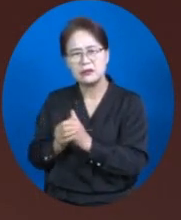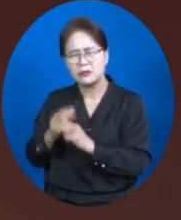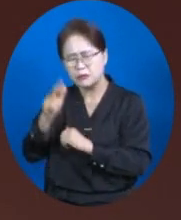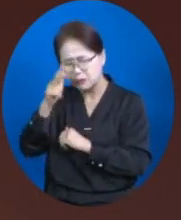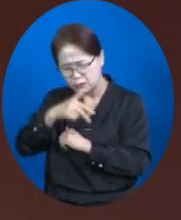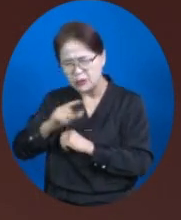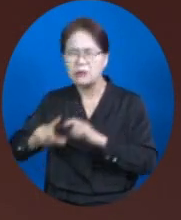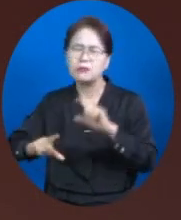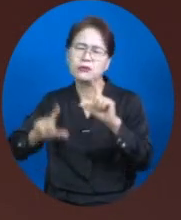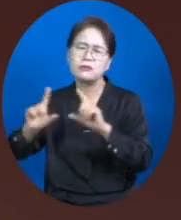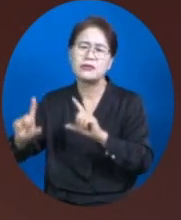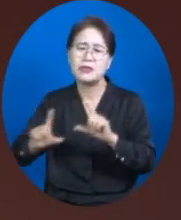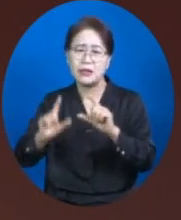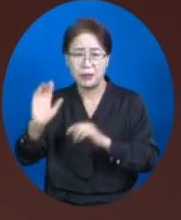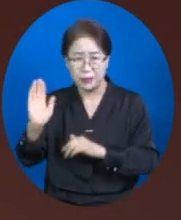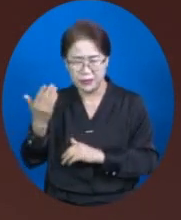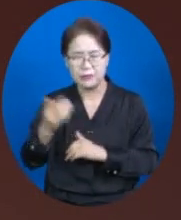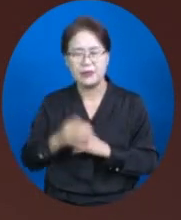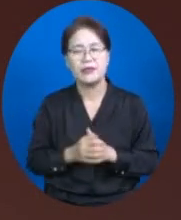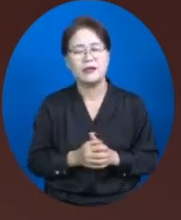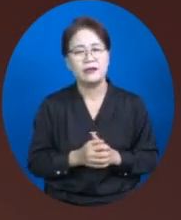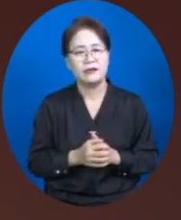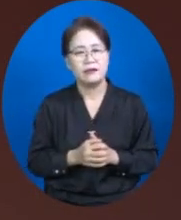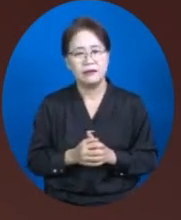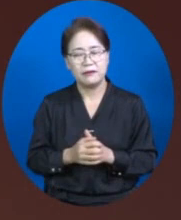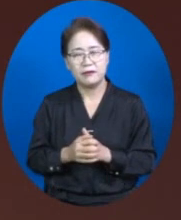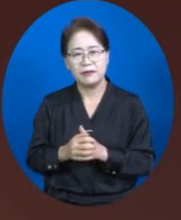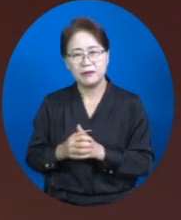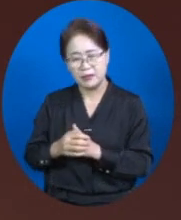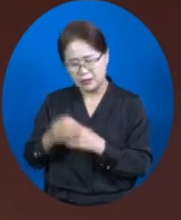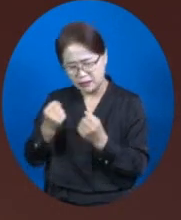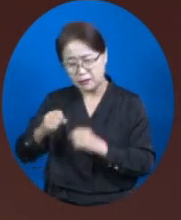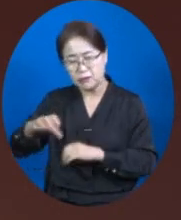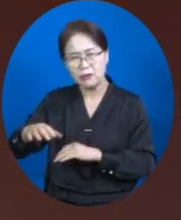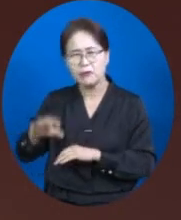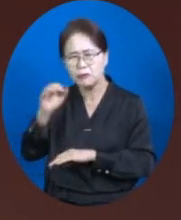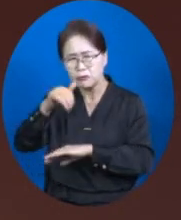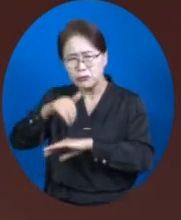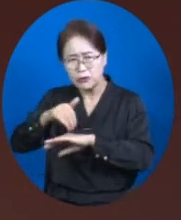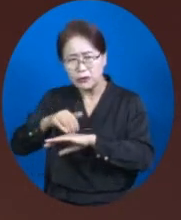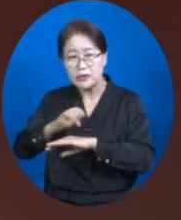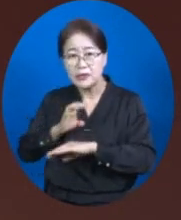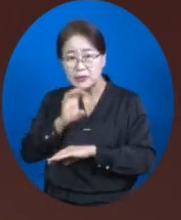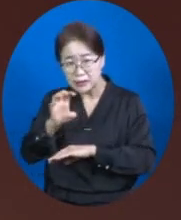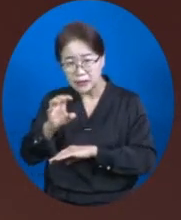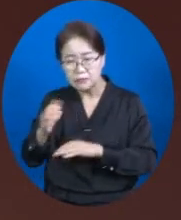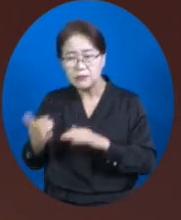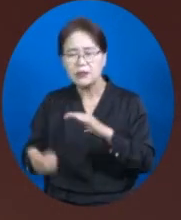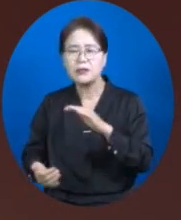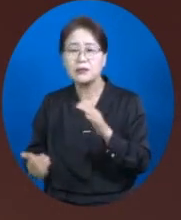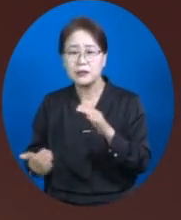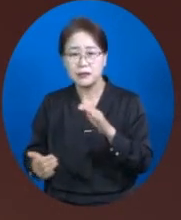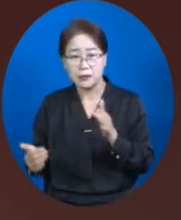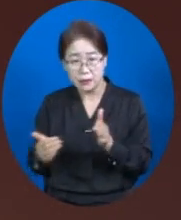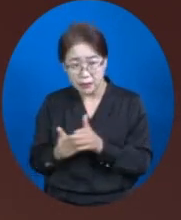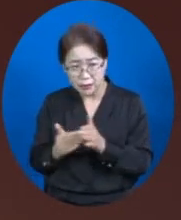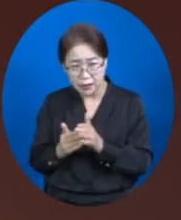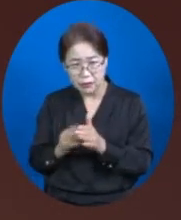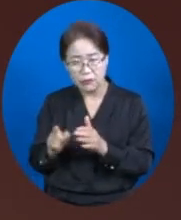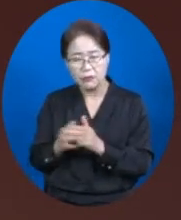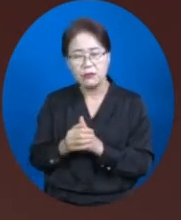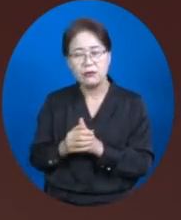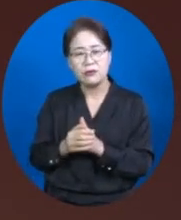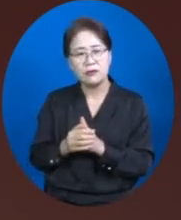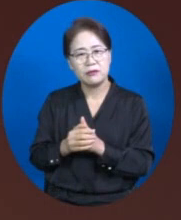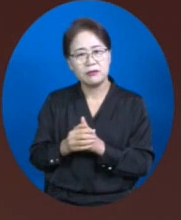것입니다 위대한 광야에서 훈련의 기간 40년이 찼을 때에 그러니까 그의